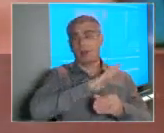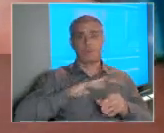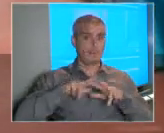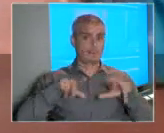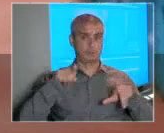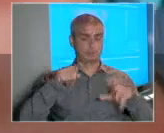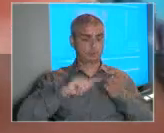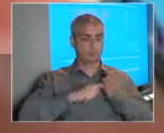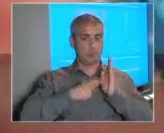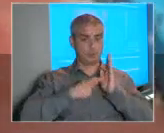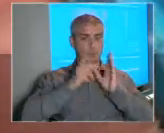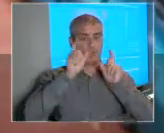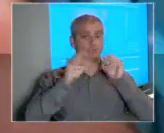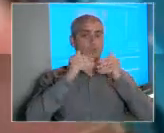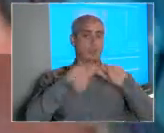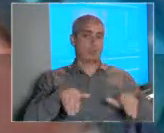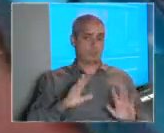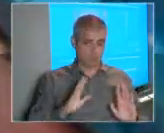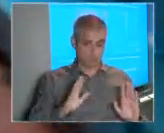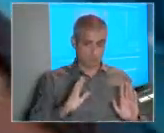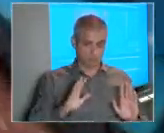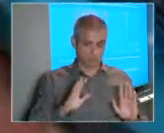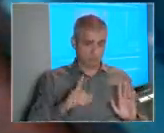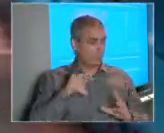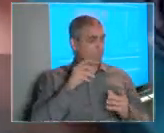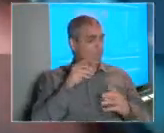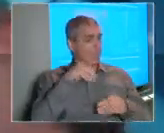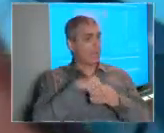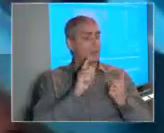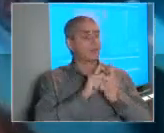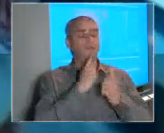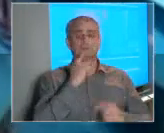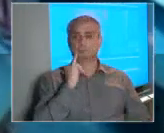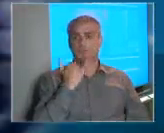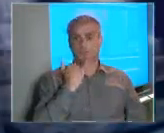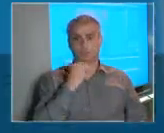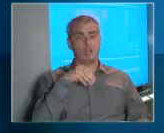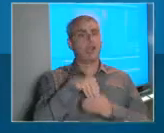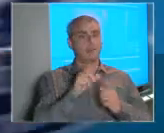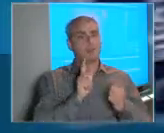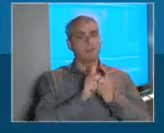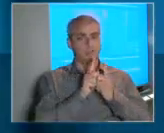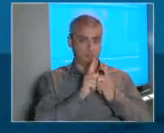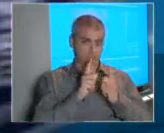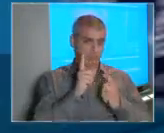שהיא מיועדת לבעלי נכויות. קלפי נגישה. נכון מאוד, קלפי